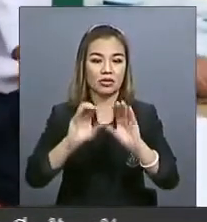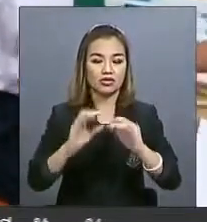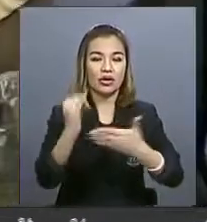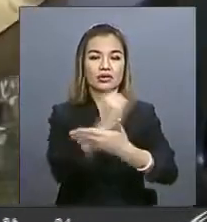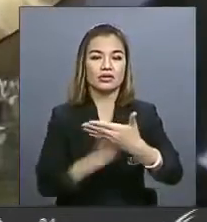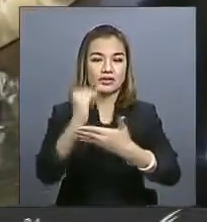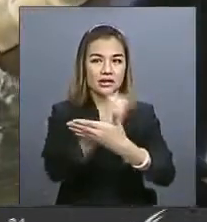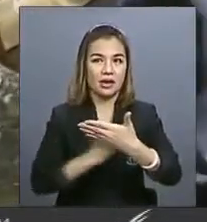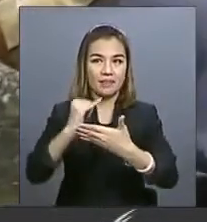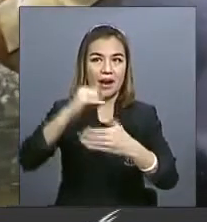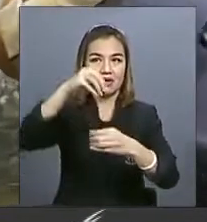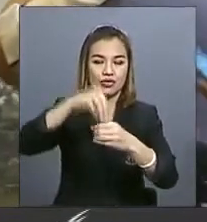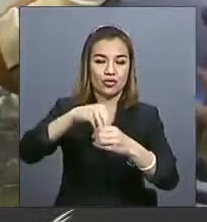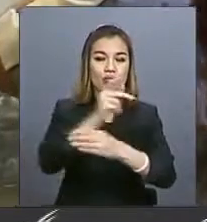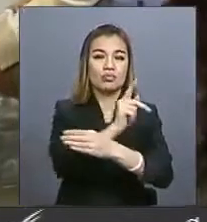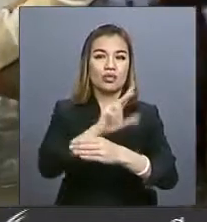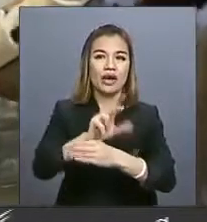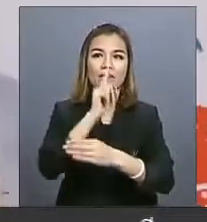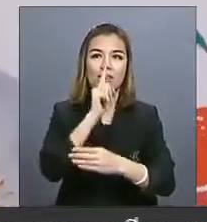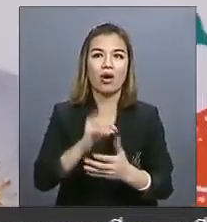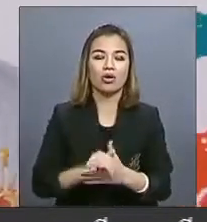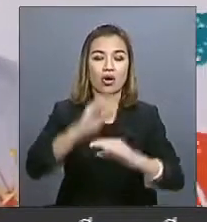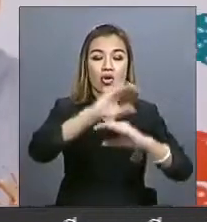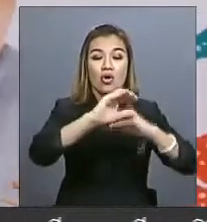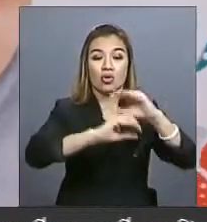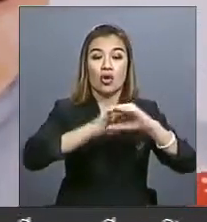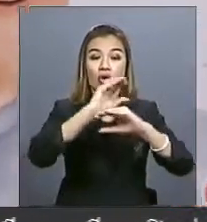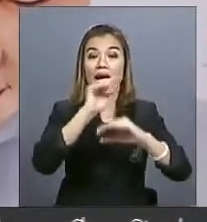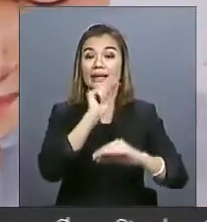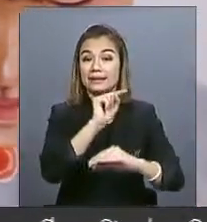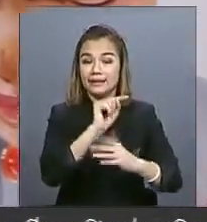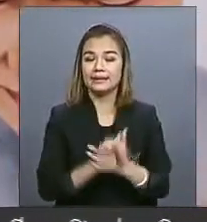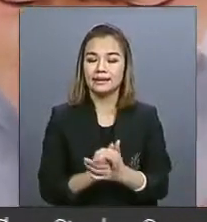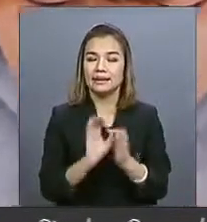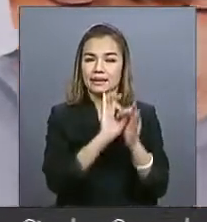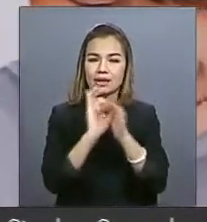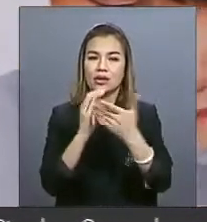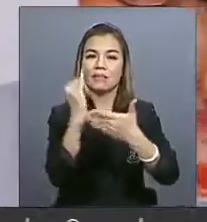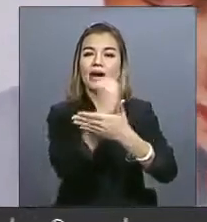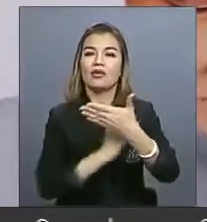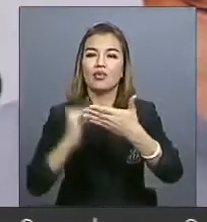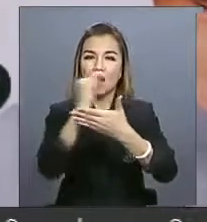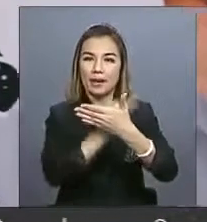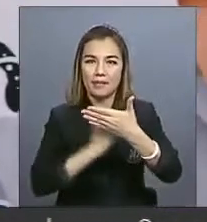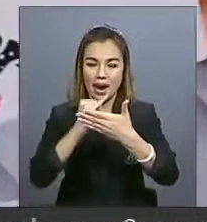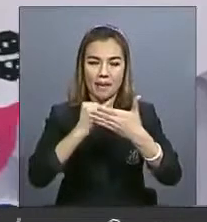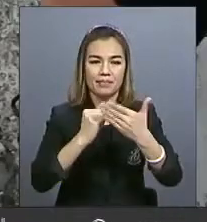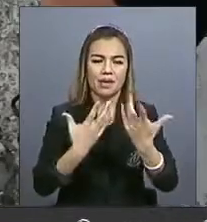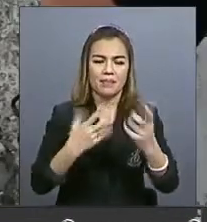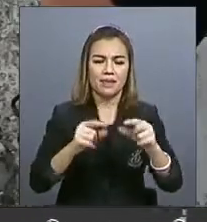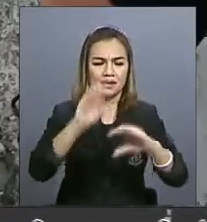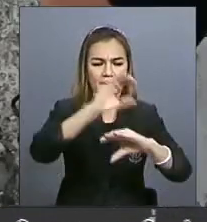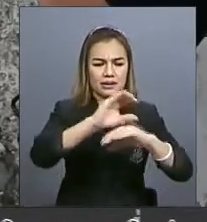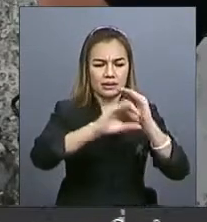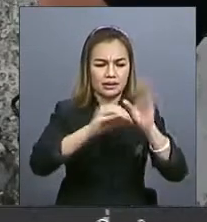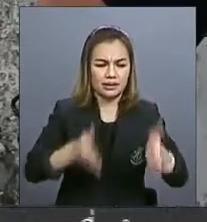ภูเก็ตเปิดเผยว่าโครงการโซภูเก็ตเป็นโครงการเกี่ยวกับการวาดภาพผนังตึกโดยถ่ายทอดง